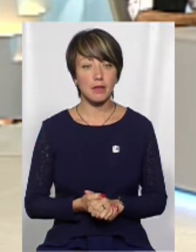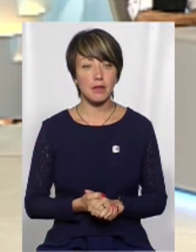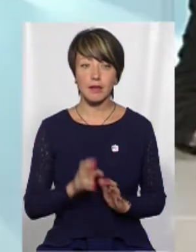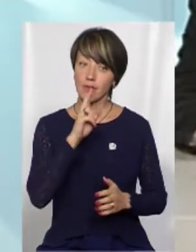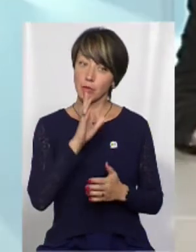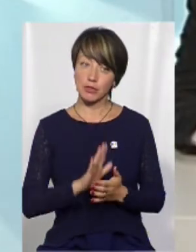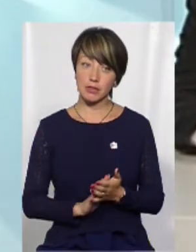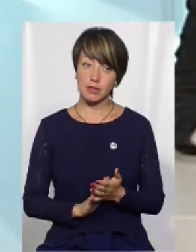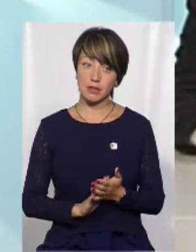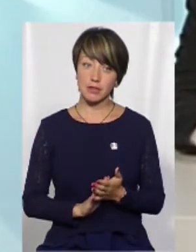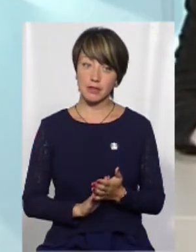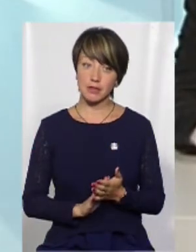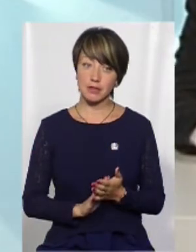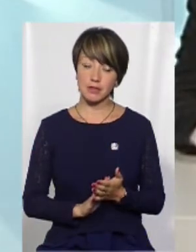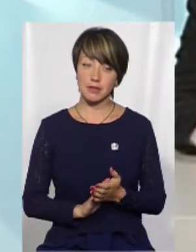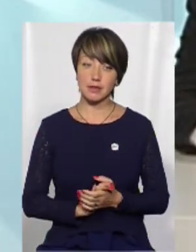Excusez-moi, mais